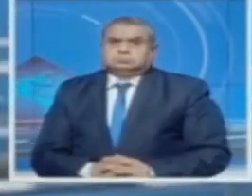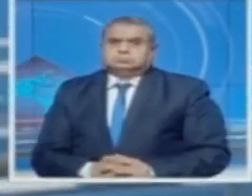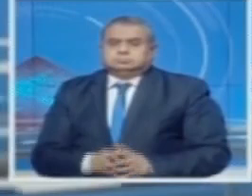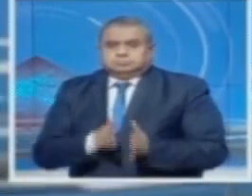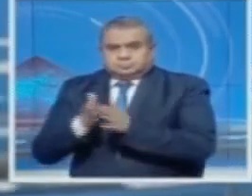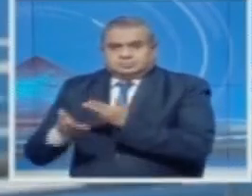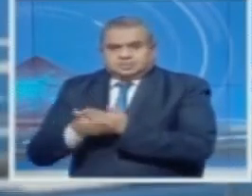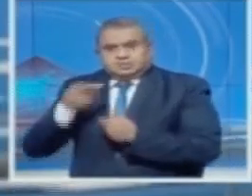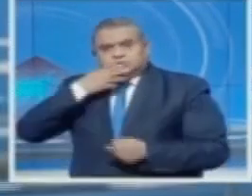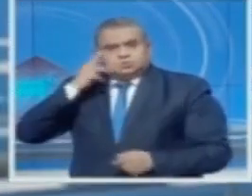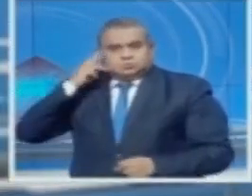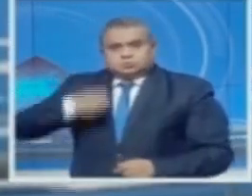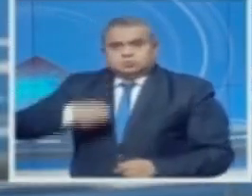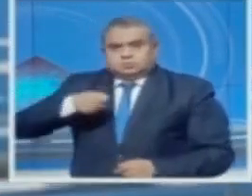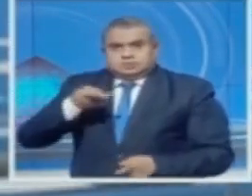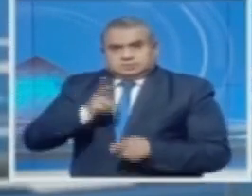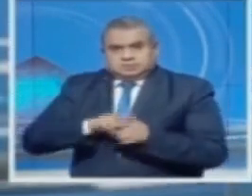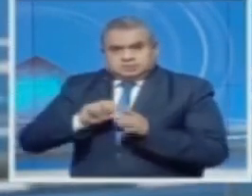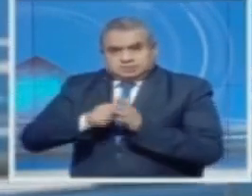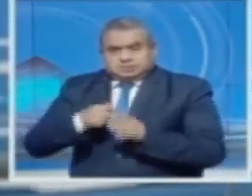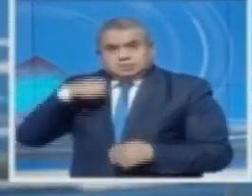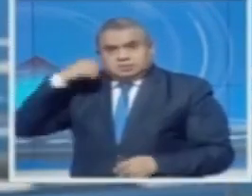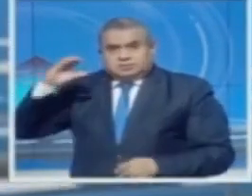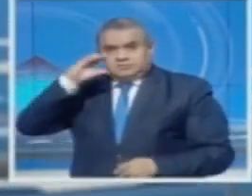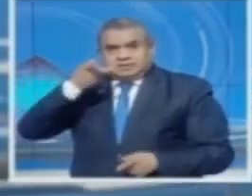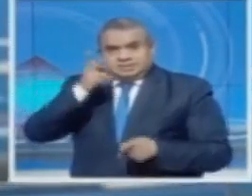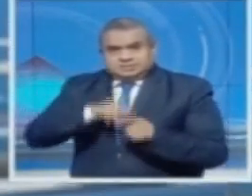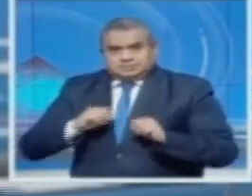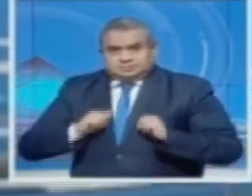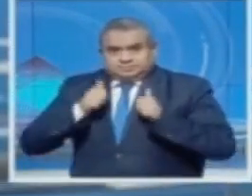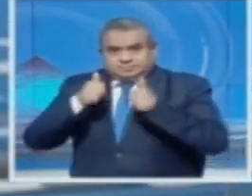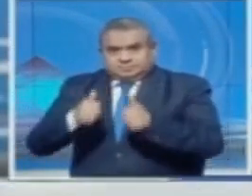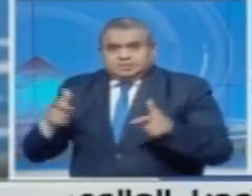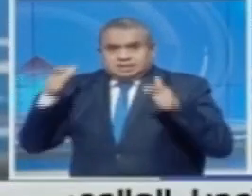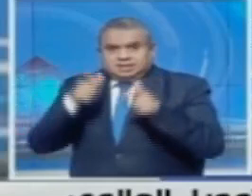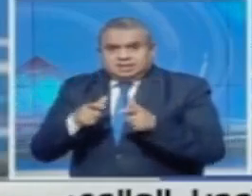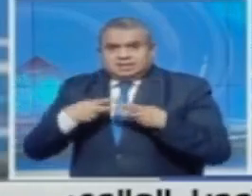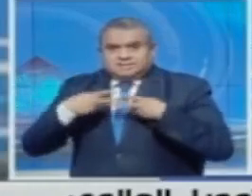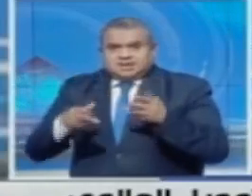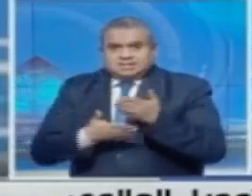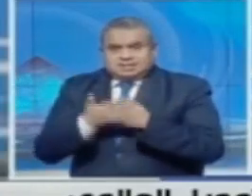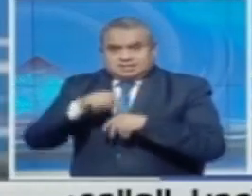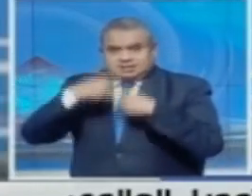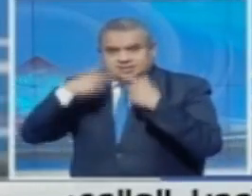أهلا بكم من جديد. كان الرئيس عبد الفتاح السيسي قد شارك في الجلسة الافتتاحية